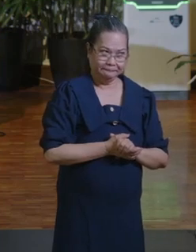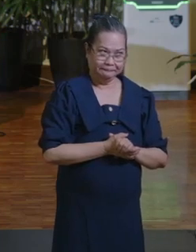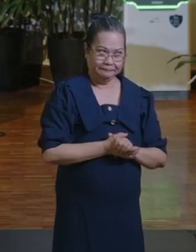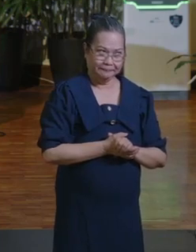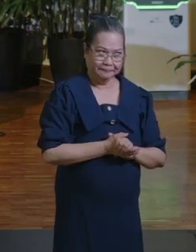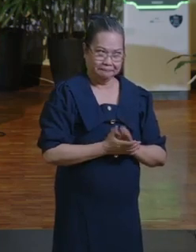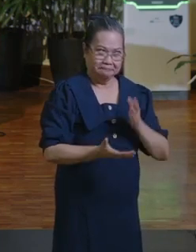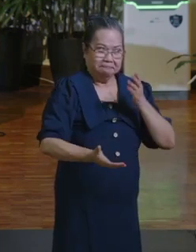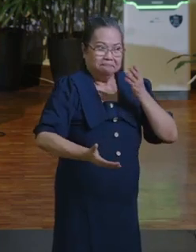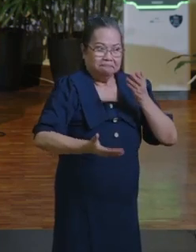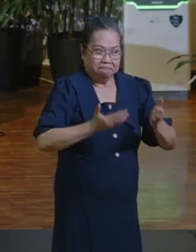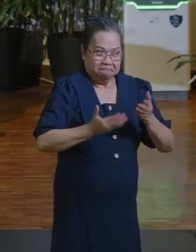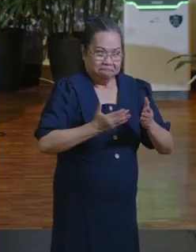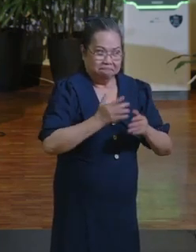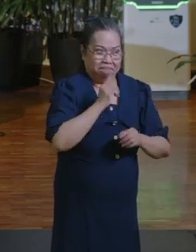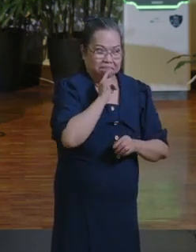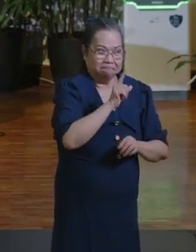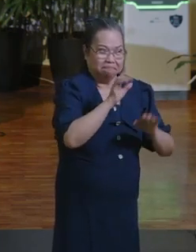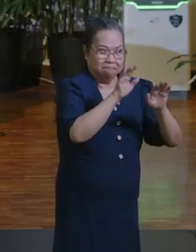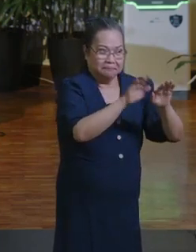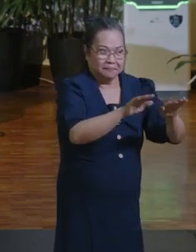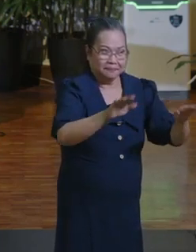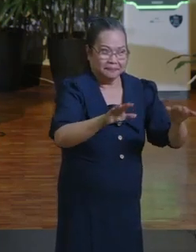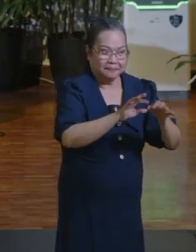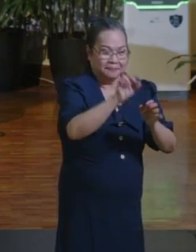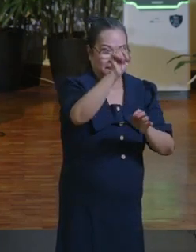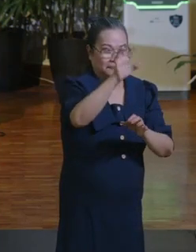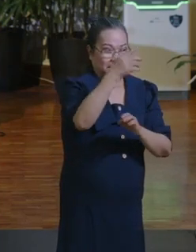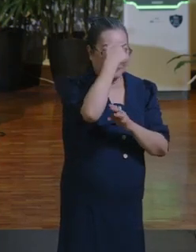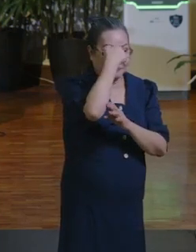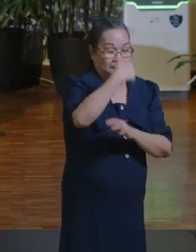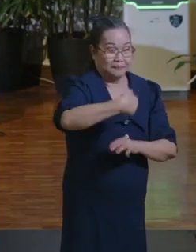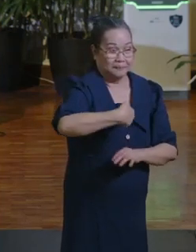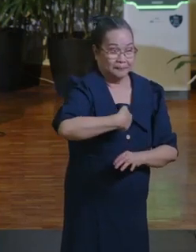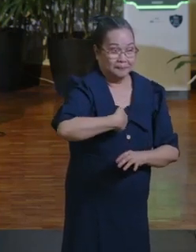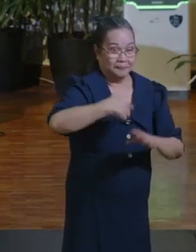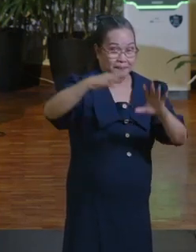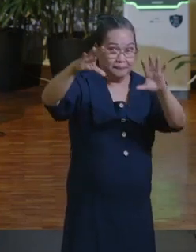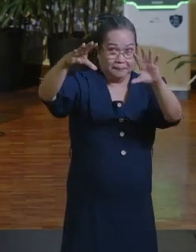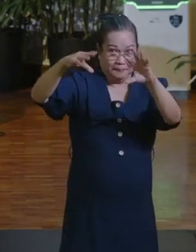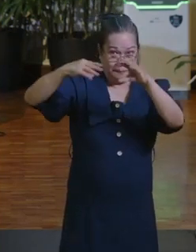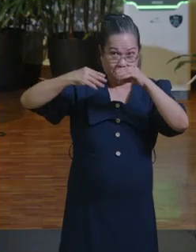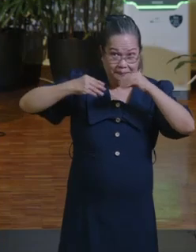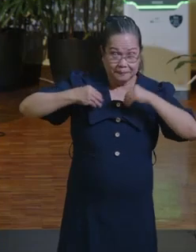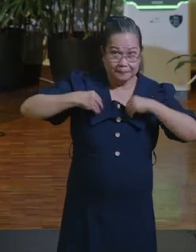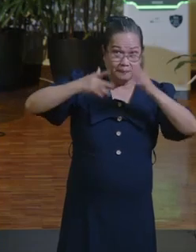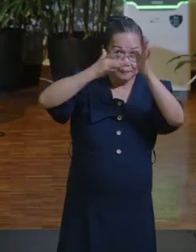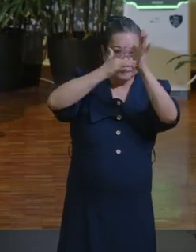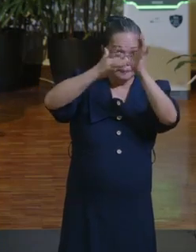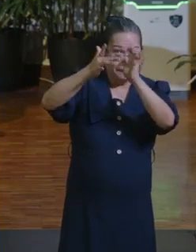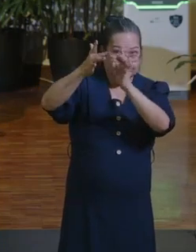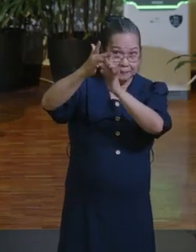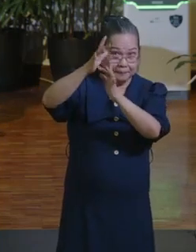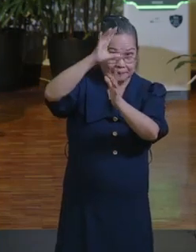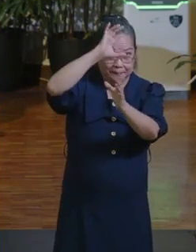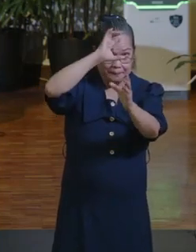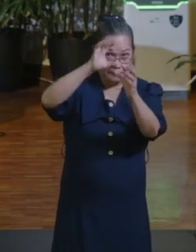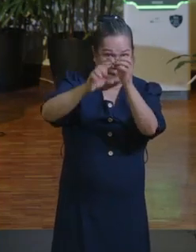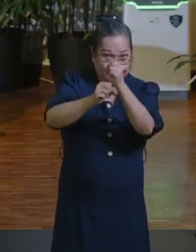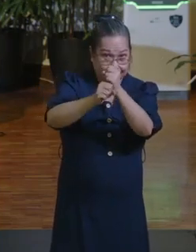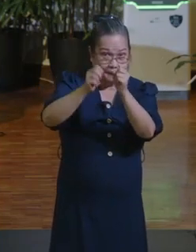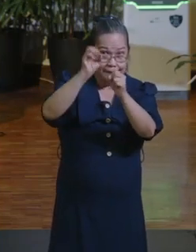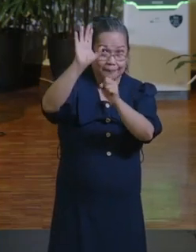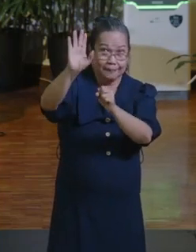Ganon siguro ako naging children of God dahil ako'y tumanggap sa Kanya at nanampalataya sa